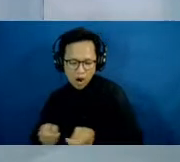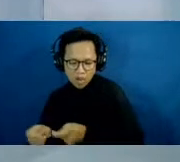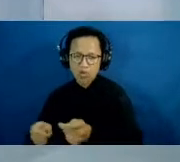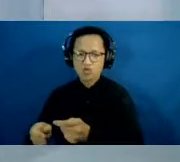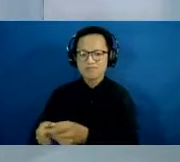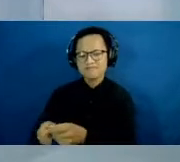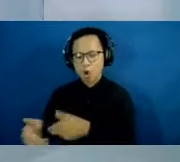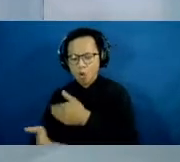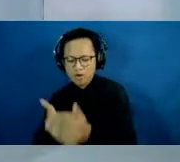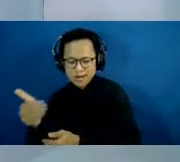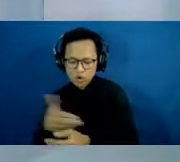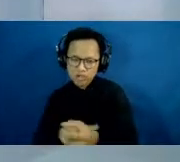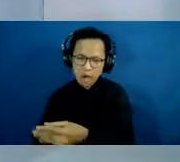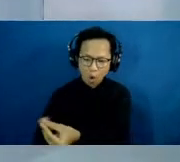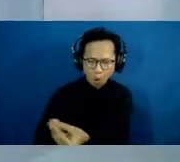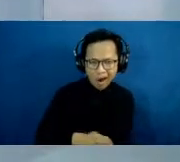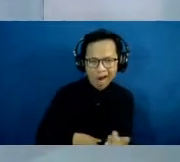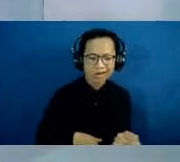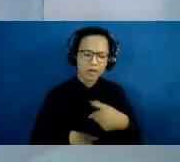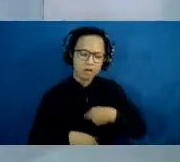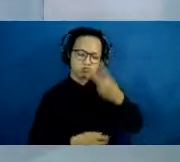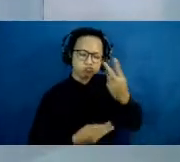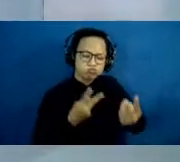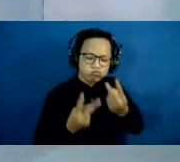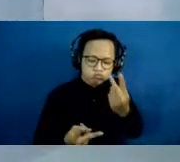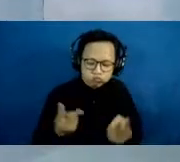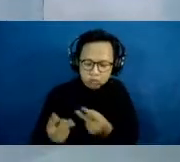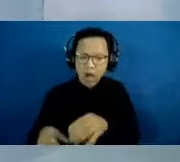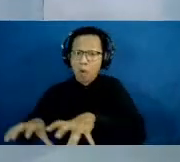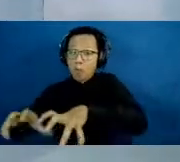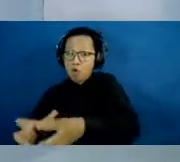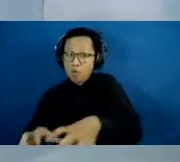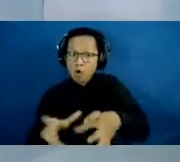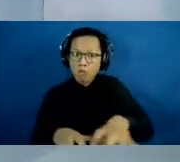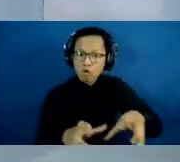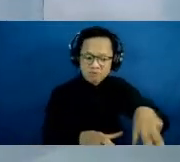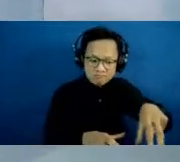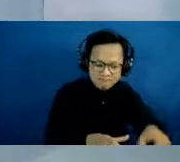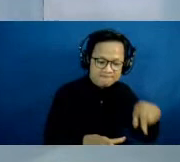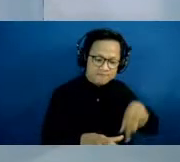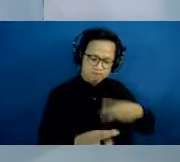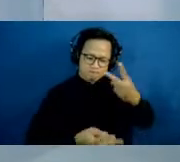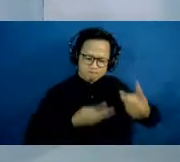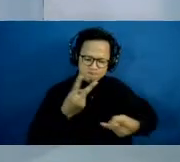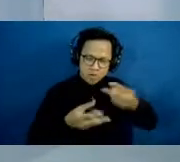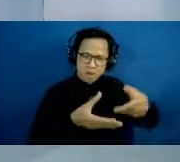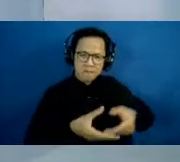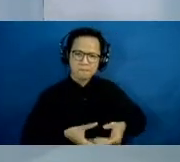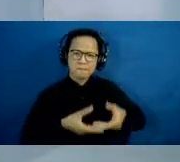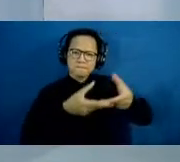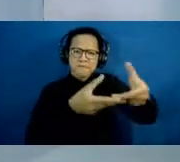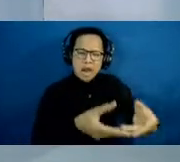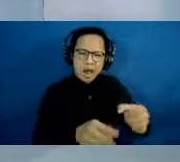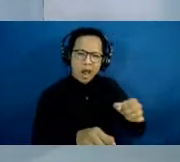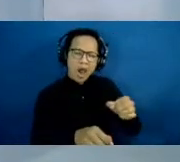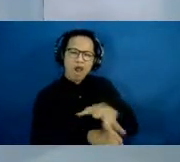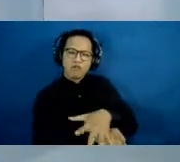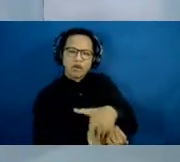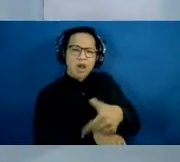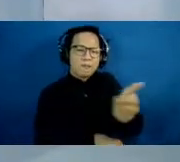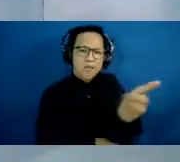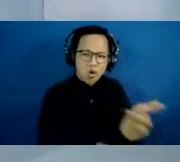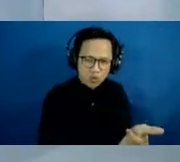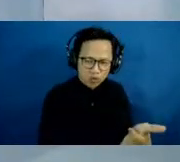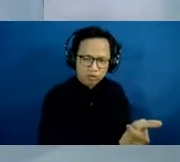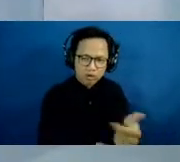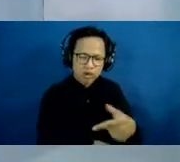yang kita awasi, sehingga produk-produk yang mereka gunakan itu bisa memberikan efek yang lebih baik dan juga kita